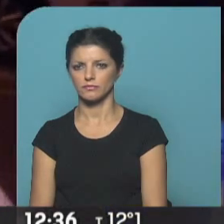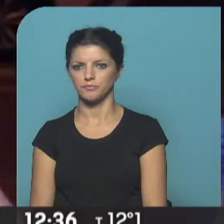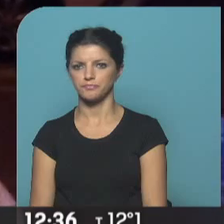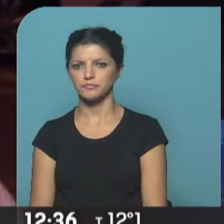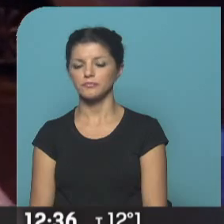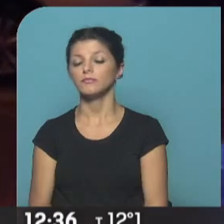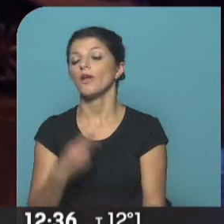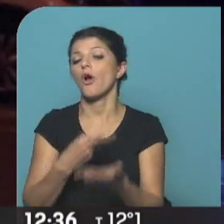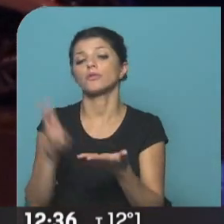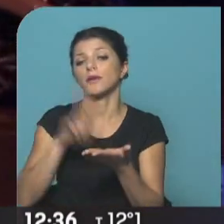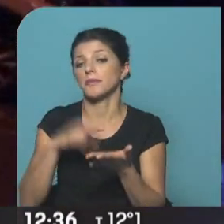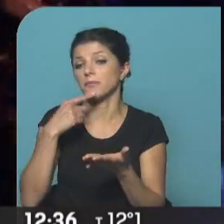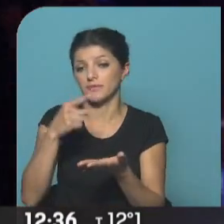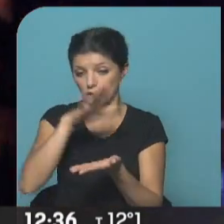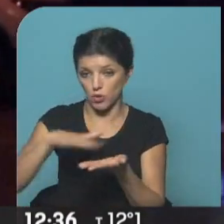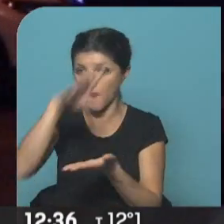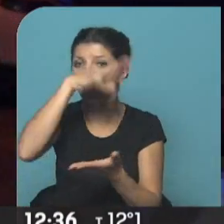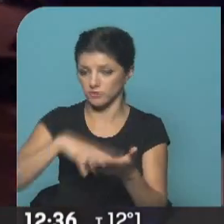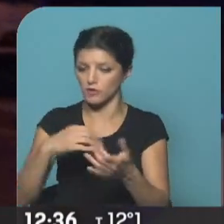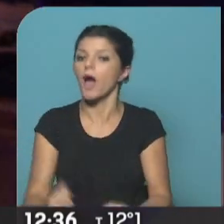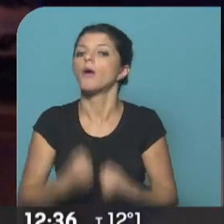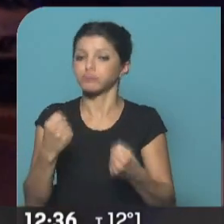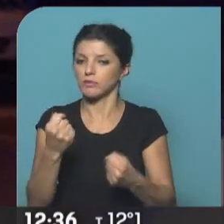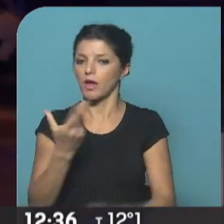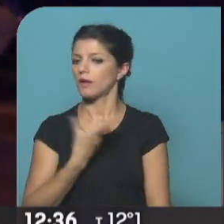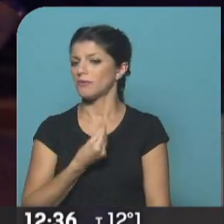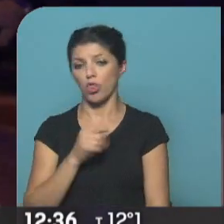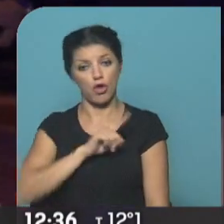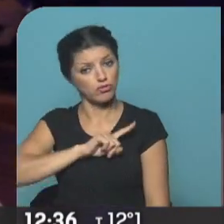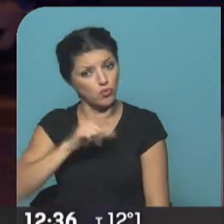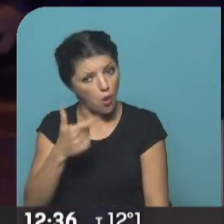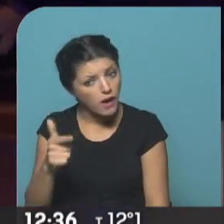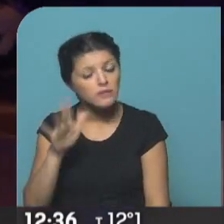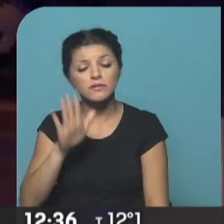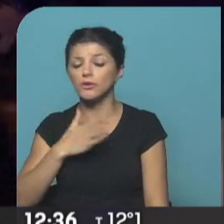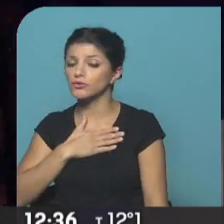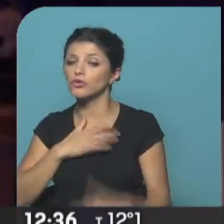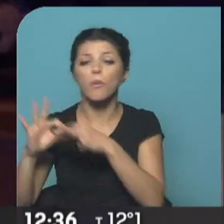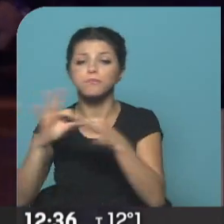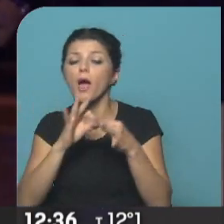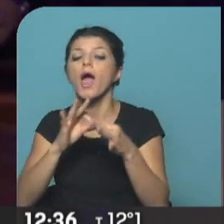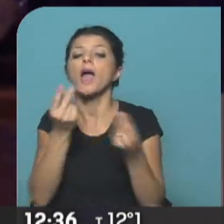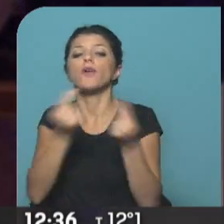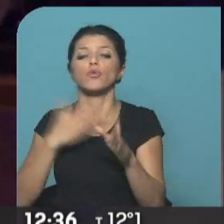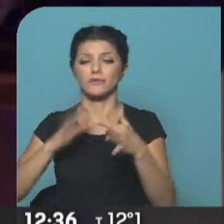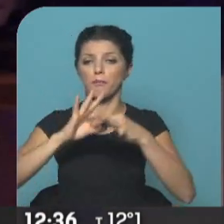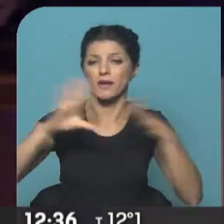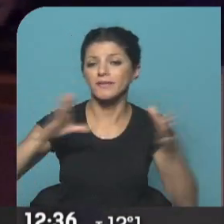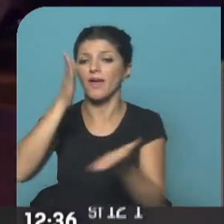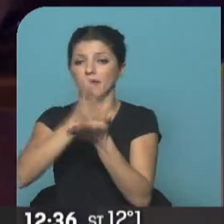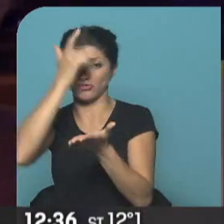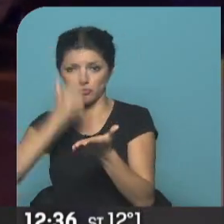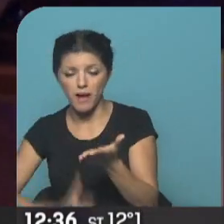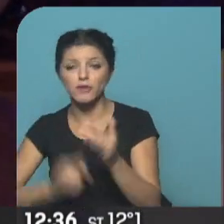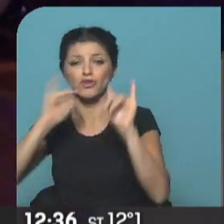Una vez más decir que Barcelona está aquí de pie, que no tenemos miedo, que estamos unidos en los valores de la democracia, de los derechos humanos, de la paz, de la